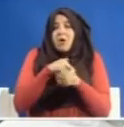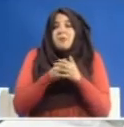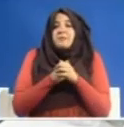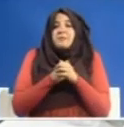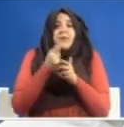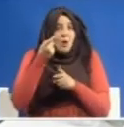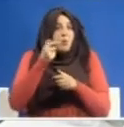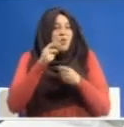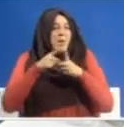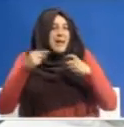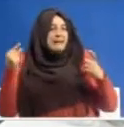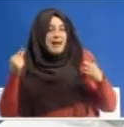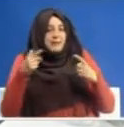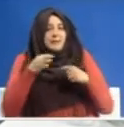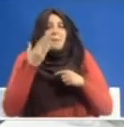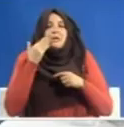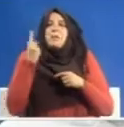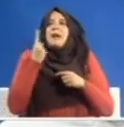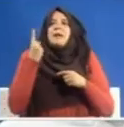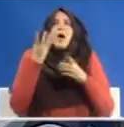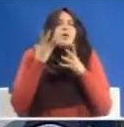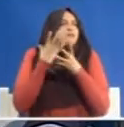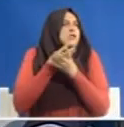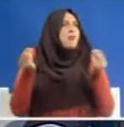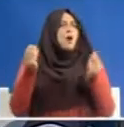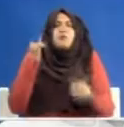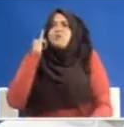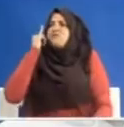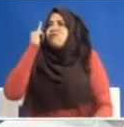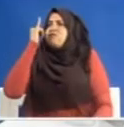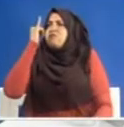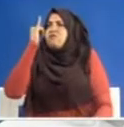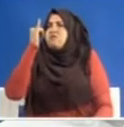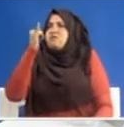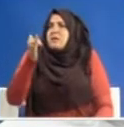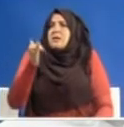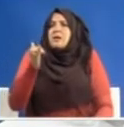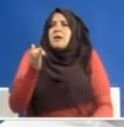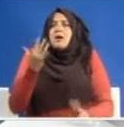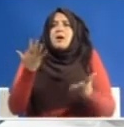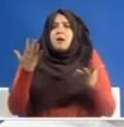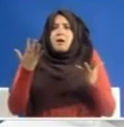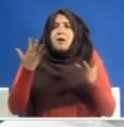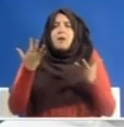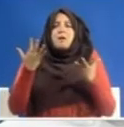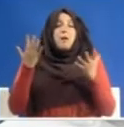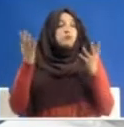الحكمية، مع الإنسان يكون غائب وبعدين مفقود وكذا وكذا، وبعدين في تفصيل إذا غاب الزوج في ظروف استثنائية أو في